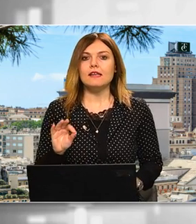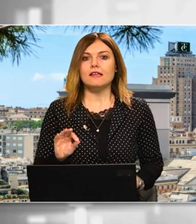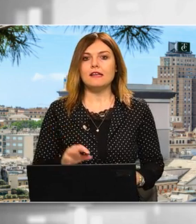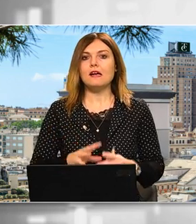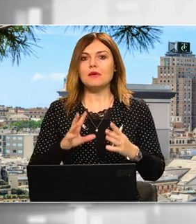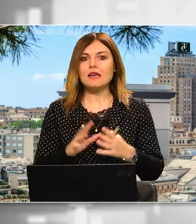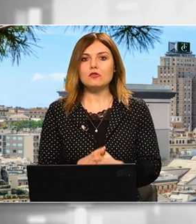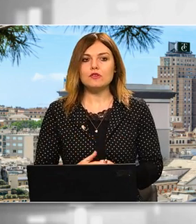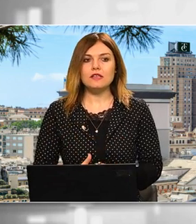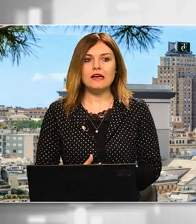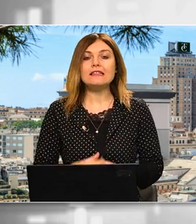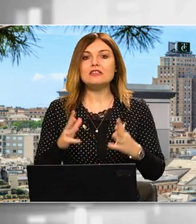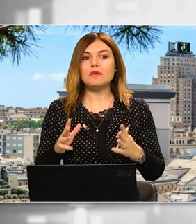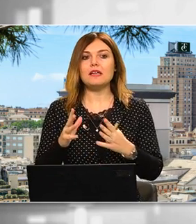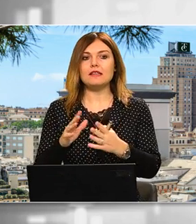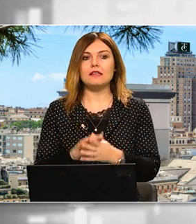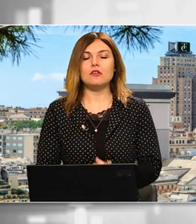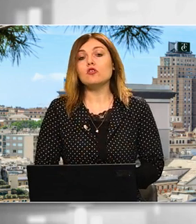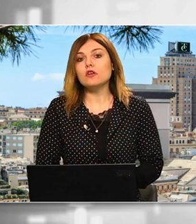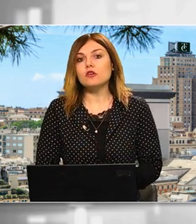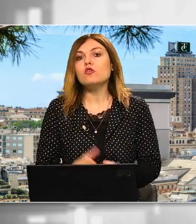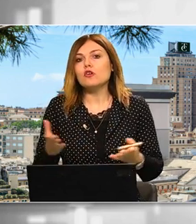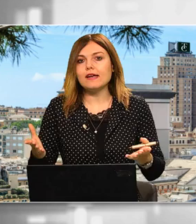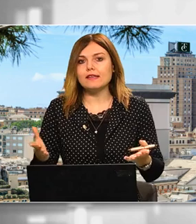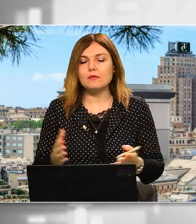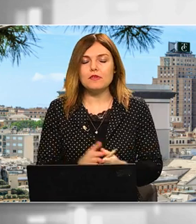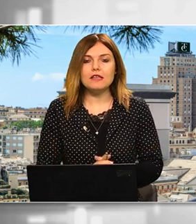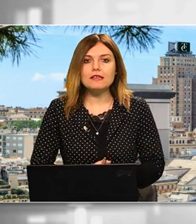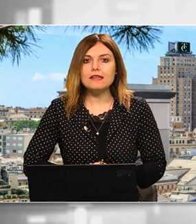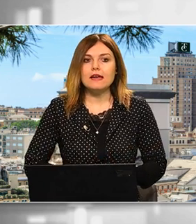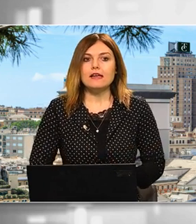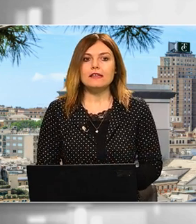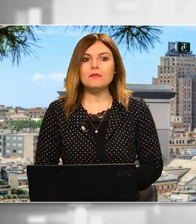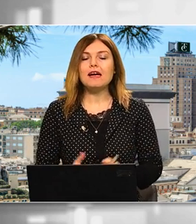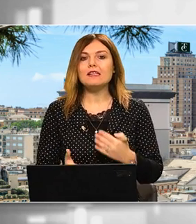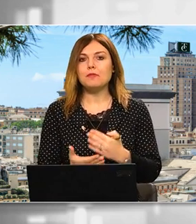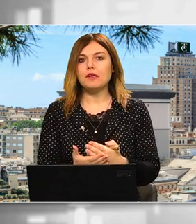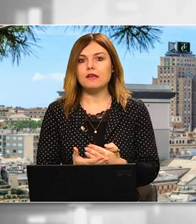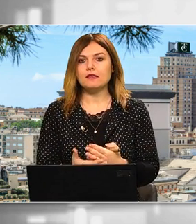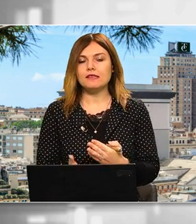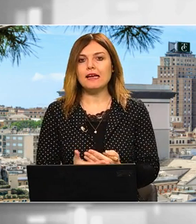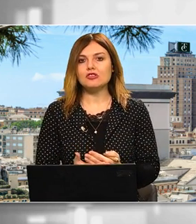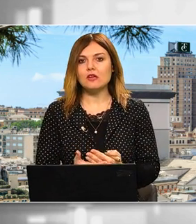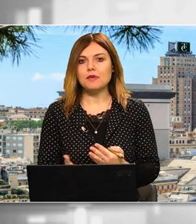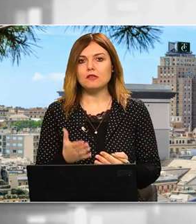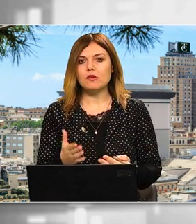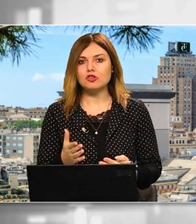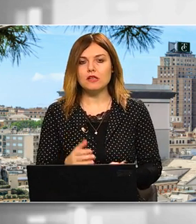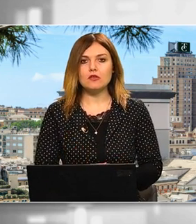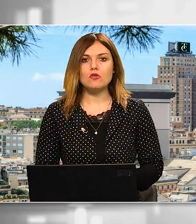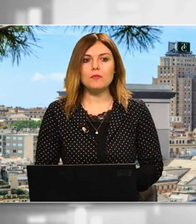andare. Lei ha parlato di atteggiamenti non corretti, mi viene da dire, e di chi magari schiaccia il